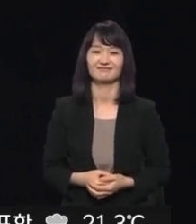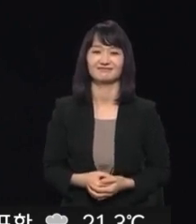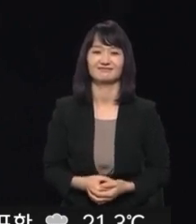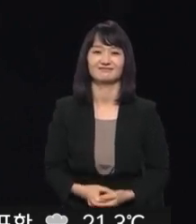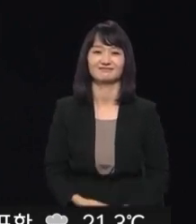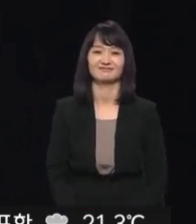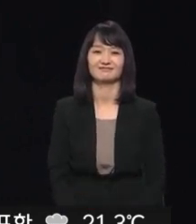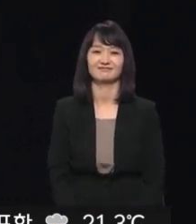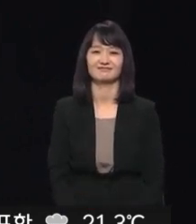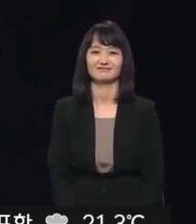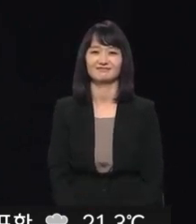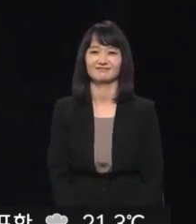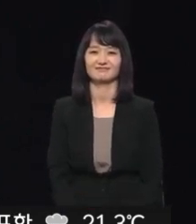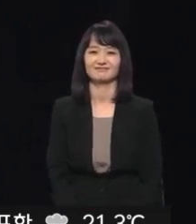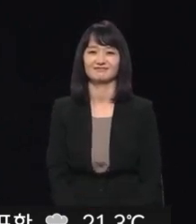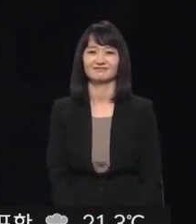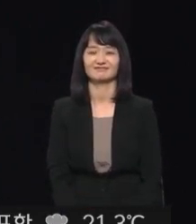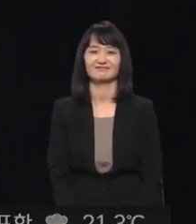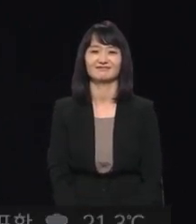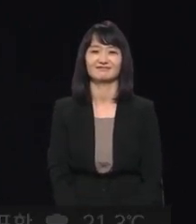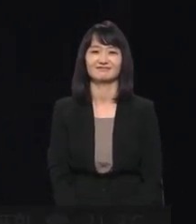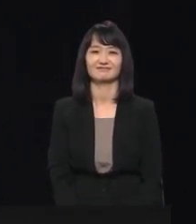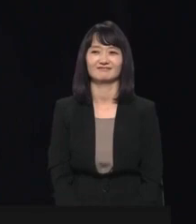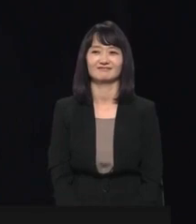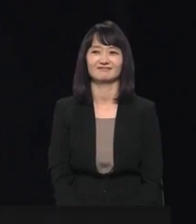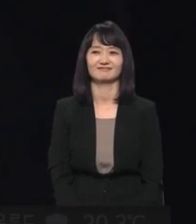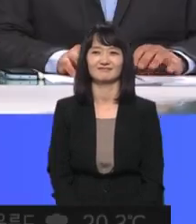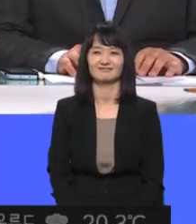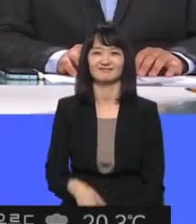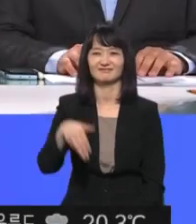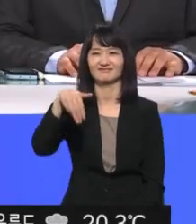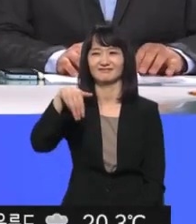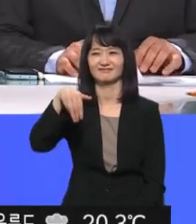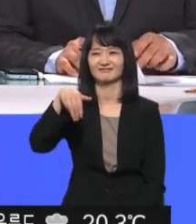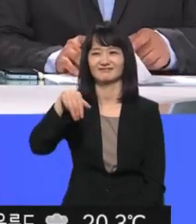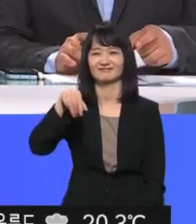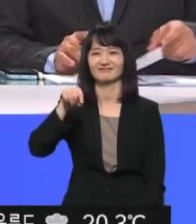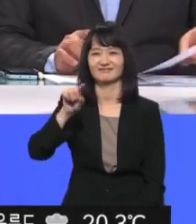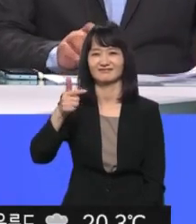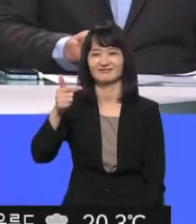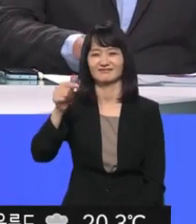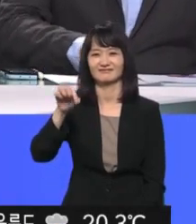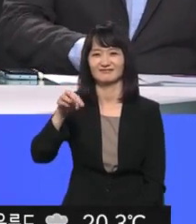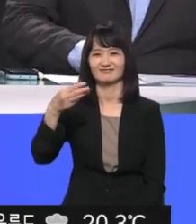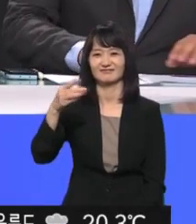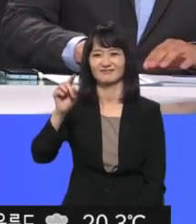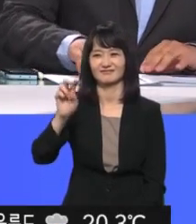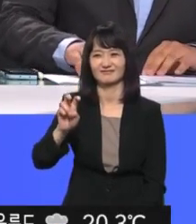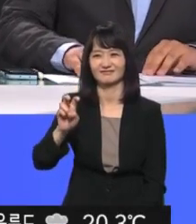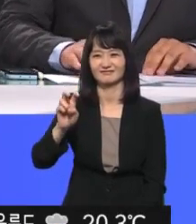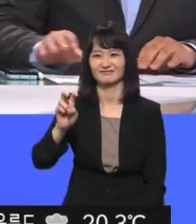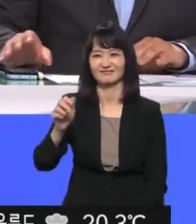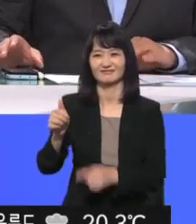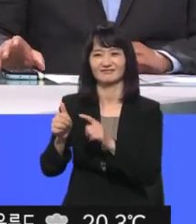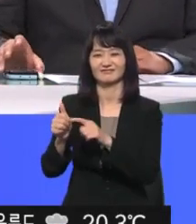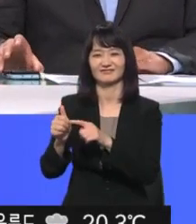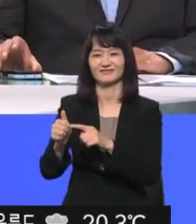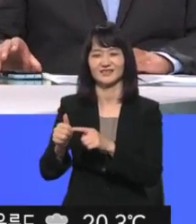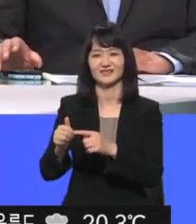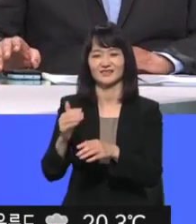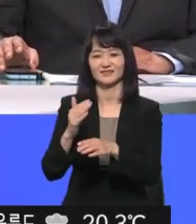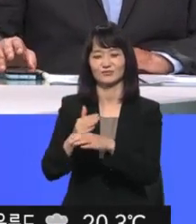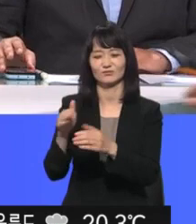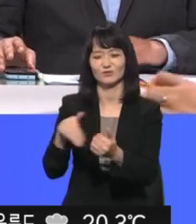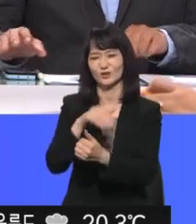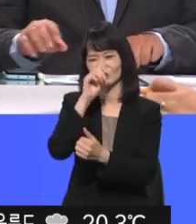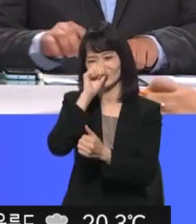예 얻어먹지 그 다 해야죠 뭐 항상 왕도 그런데 아까 받았다 그렇게 에너지가 넘쳐 우리 좀 들어 저는 잘 알겠습니다